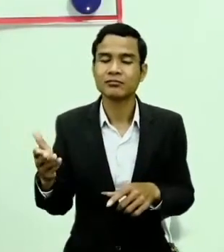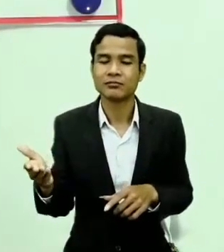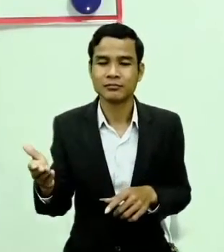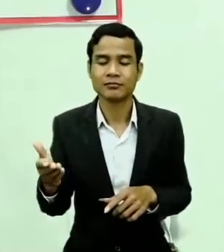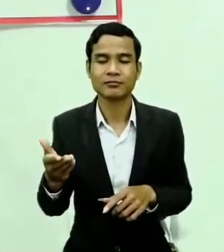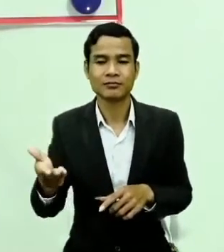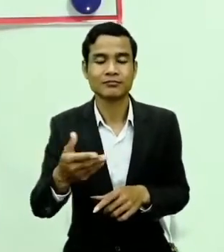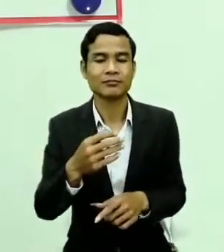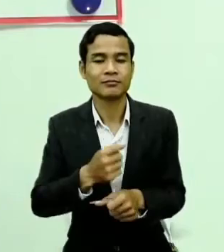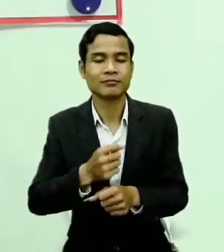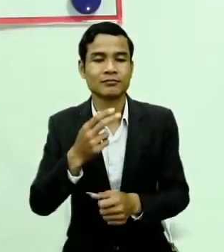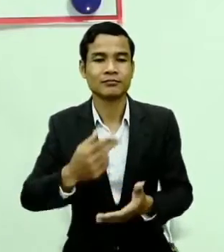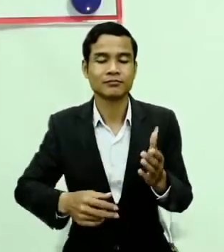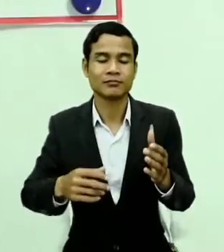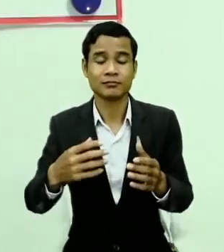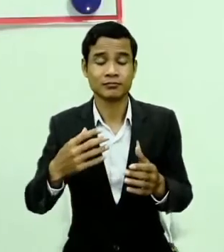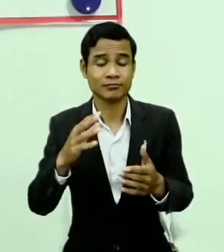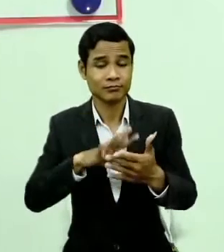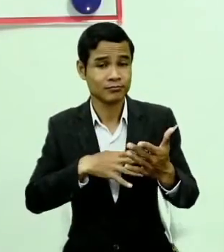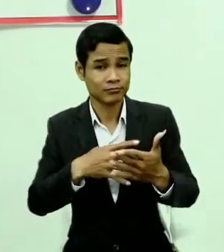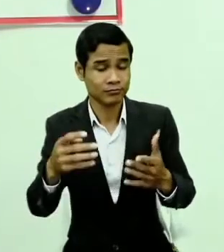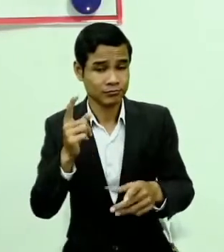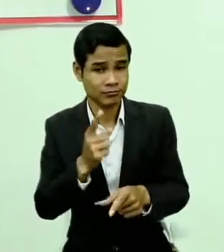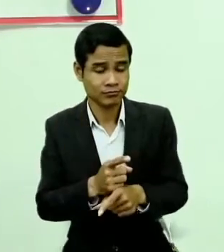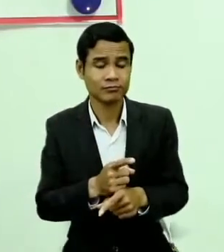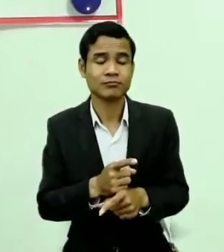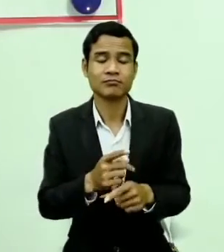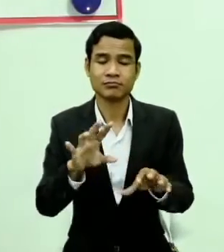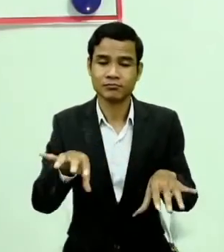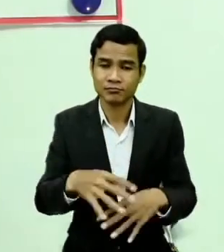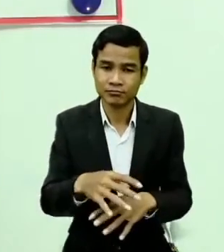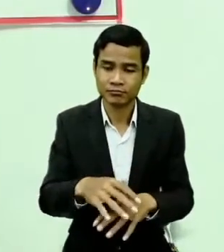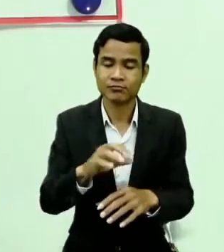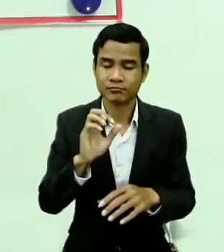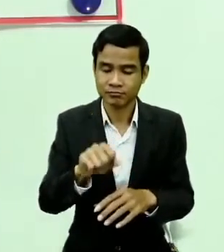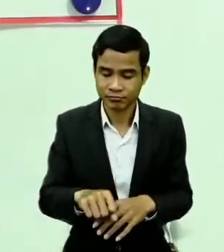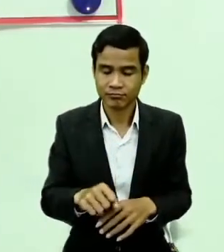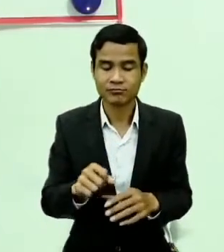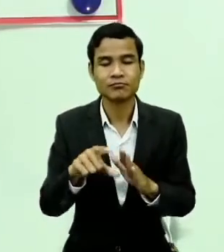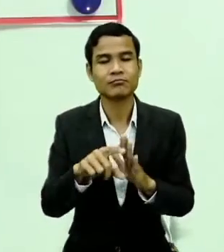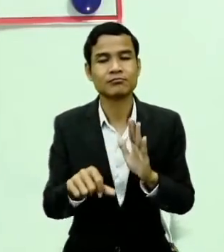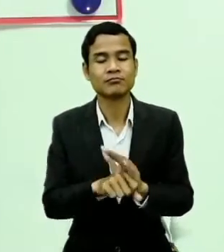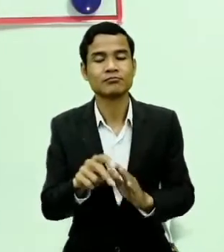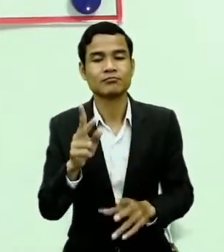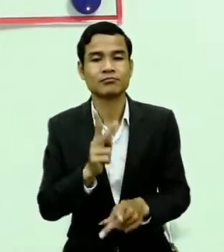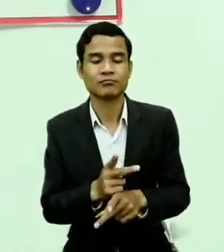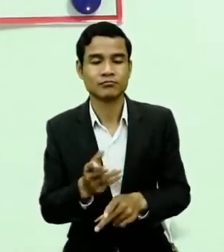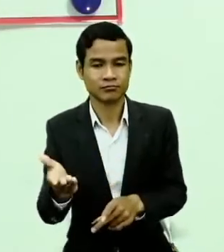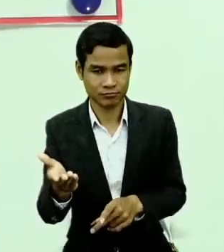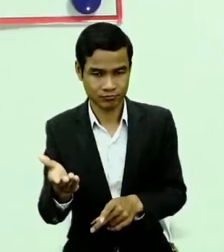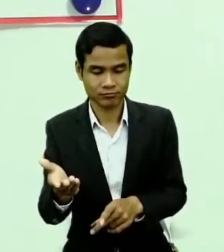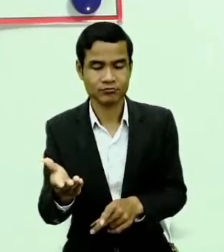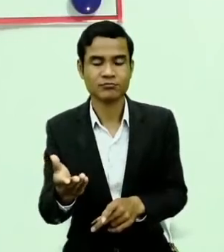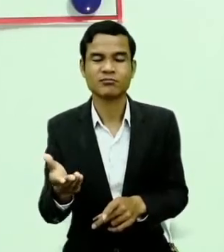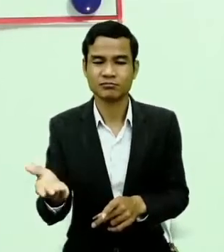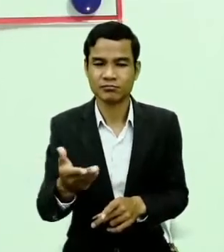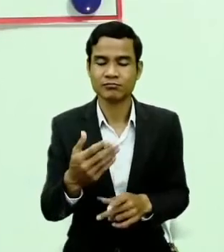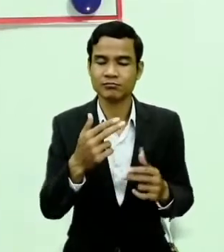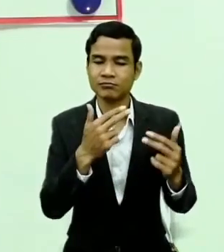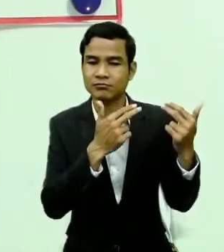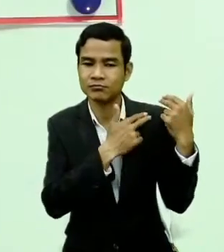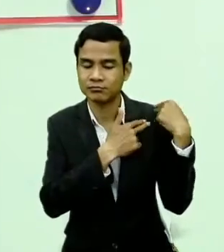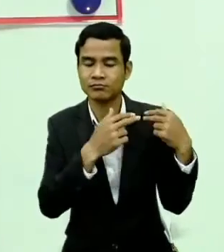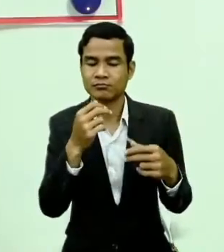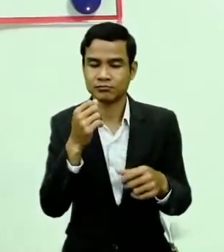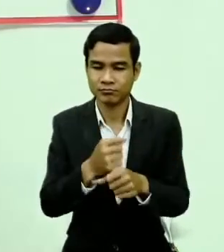tiệt dương trời tìm ai khách để dương cung cứ dương thử thơ tam sẽ cầm một phép để dương bán cầm nọt tục chà tới tam tuần này tì